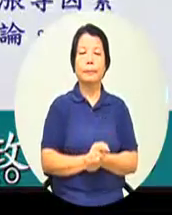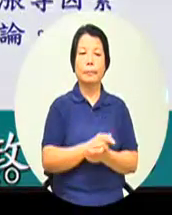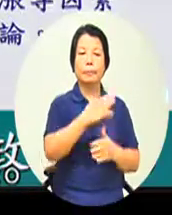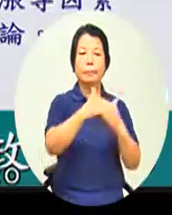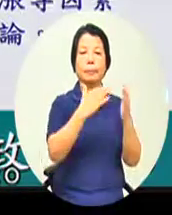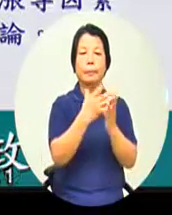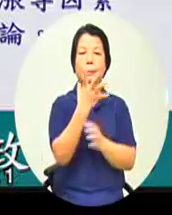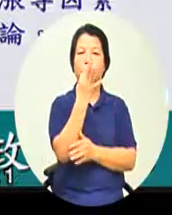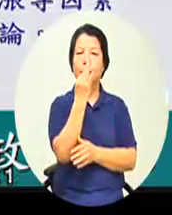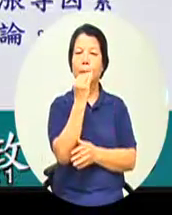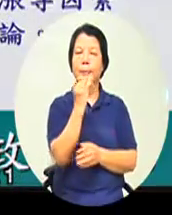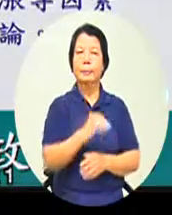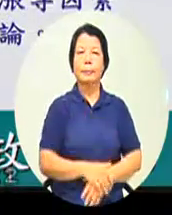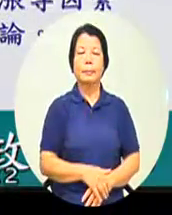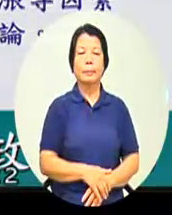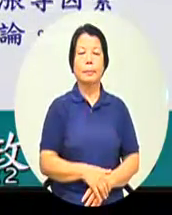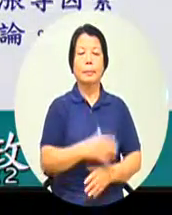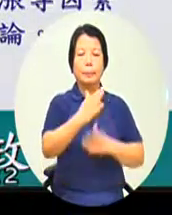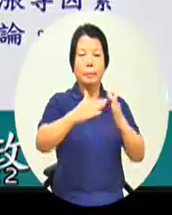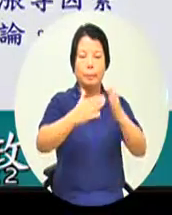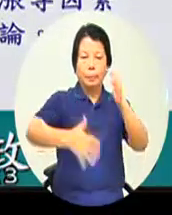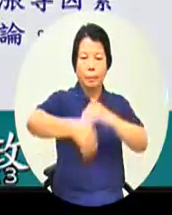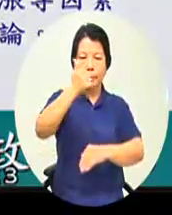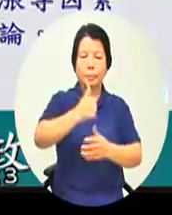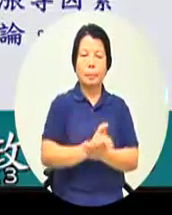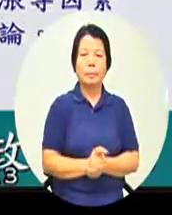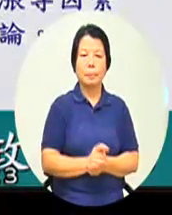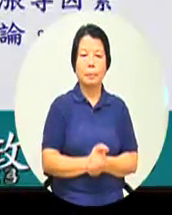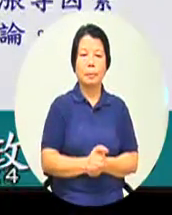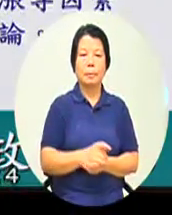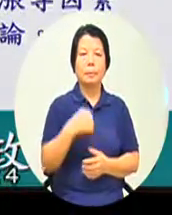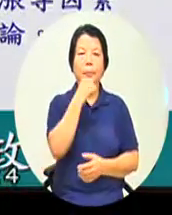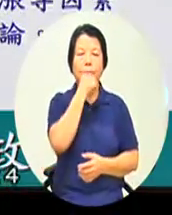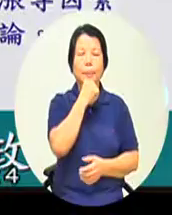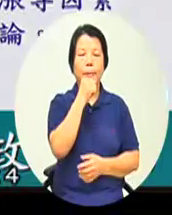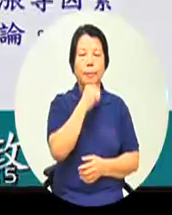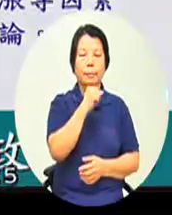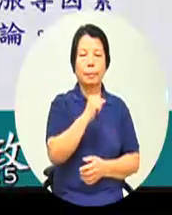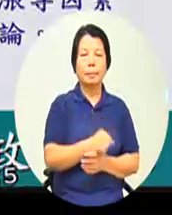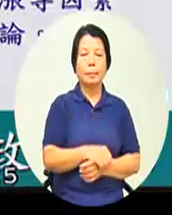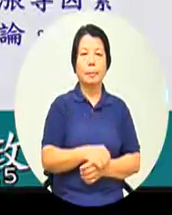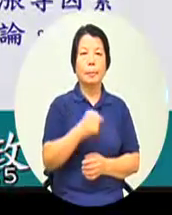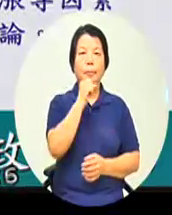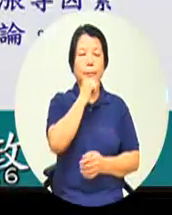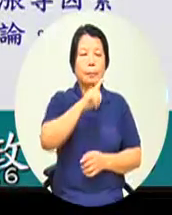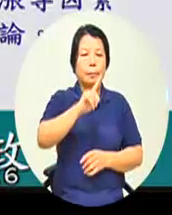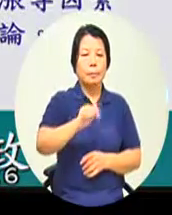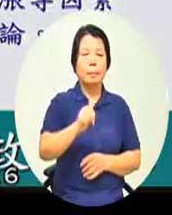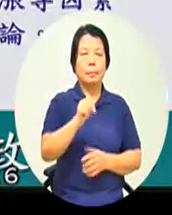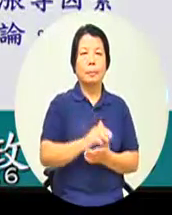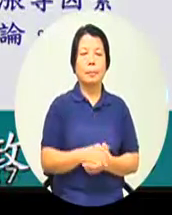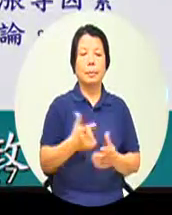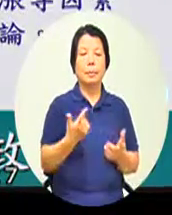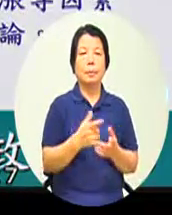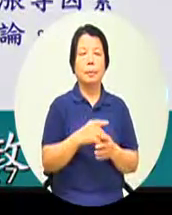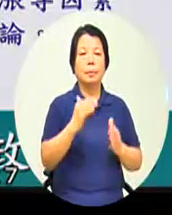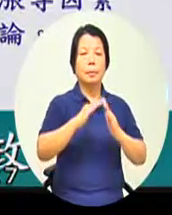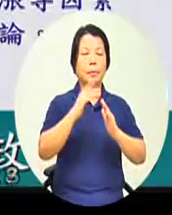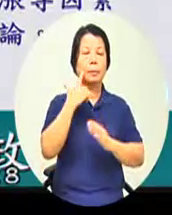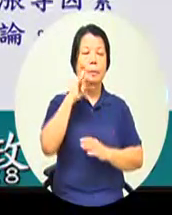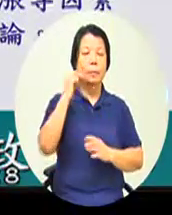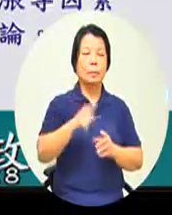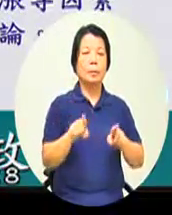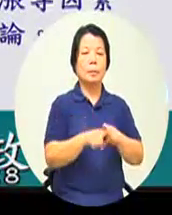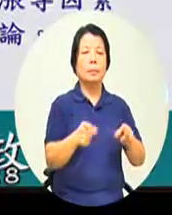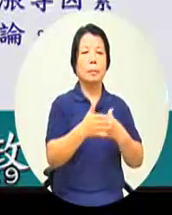校，请那个校长，请几个营养师，家长代表都是一般的学位，恁都爱好诶